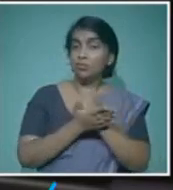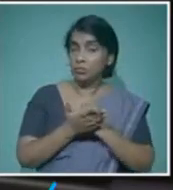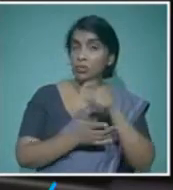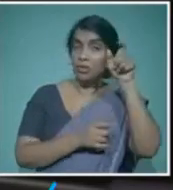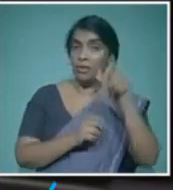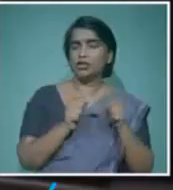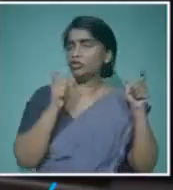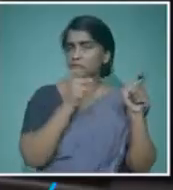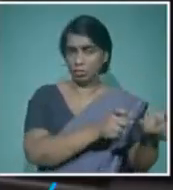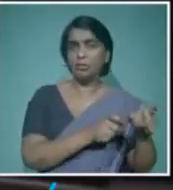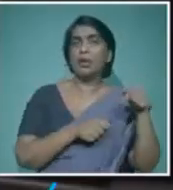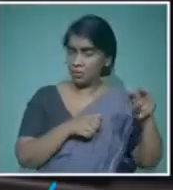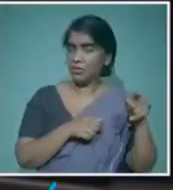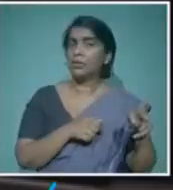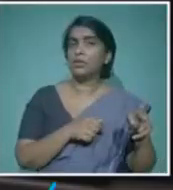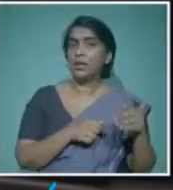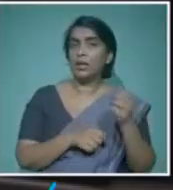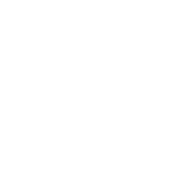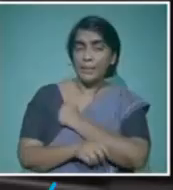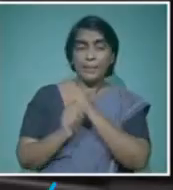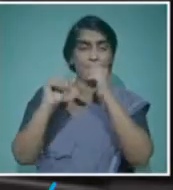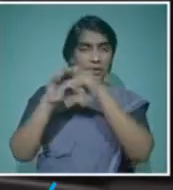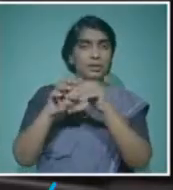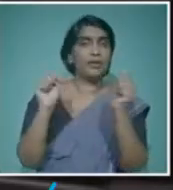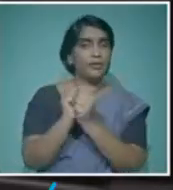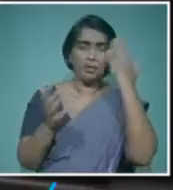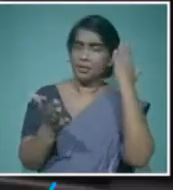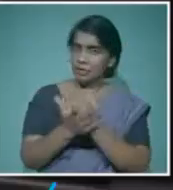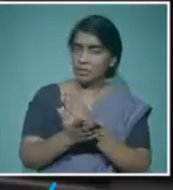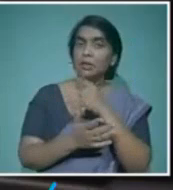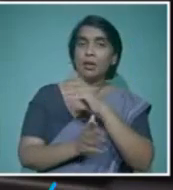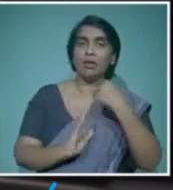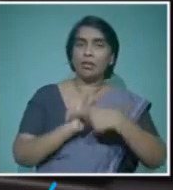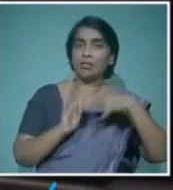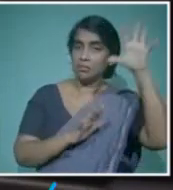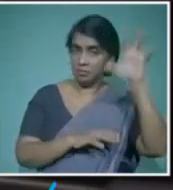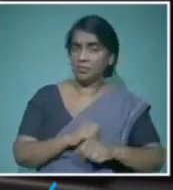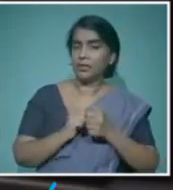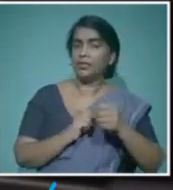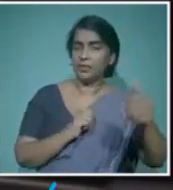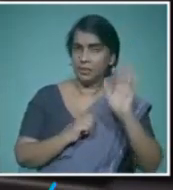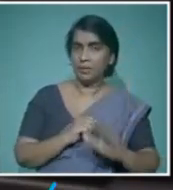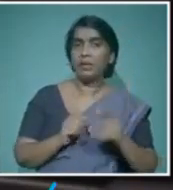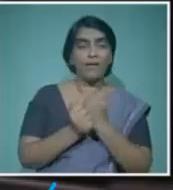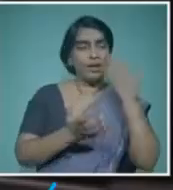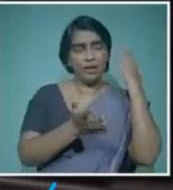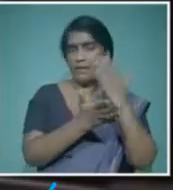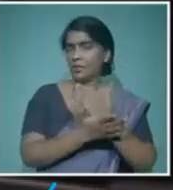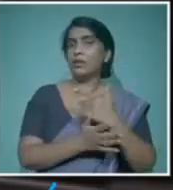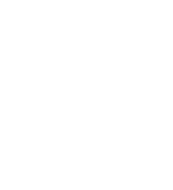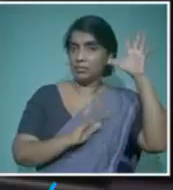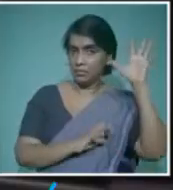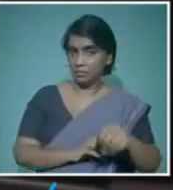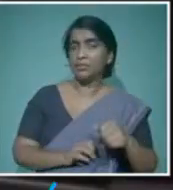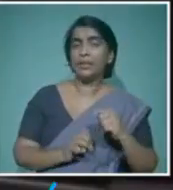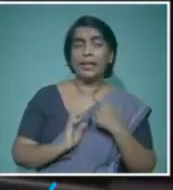ඔහුගේ වැඩ තහනම් කරලා මේ වෙනකොට ඔහුගේ තානාපති සේවයේ කටයුතු අත්හිටවලා ඔහුව ලංකාවට ගෙන එන්න වැඩ කටයුතු කරලා තියෙනවා වැඩ තහනම් කරලා ලංකාවට